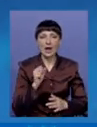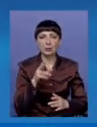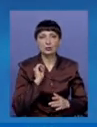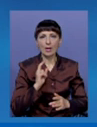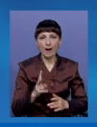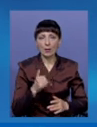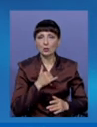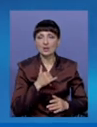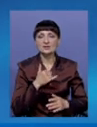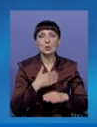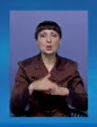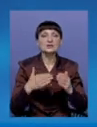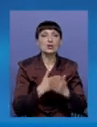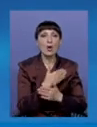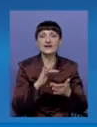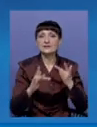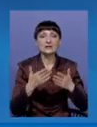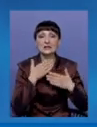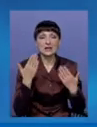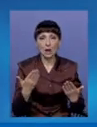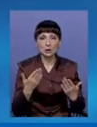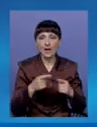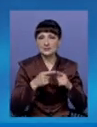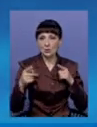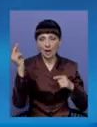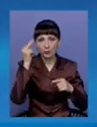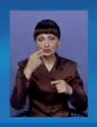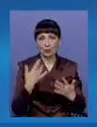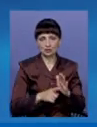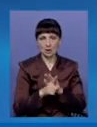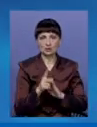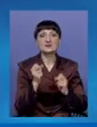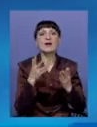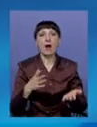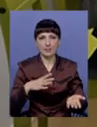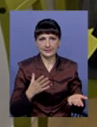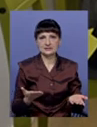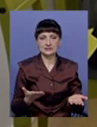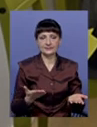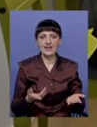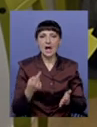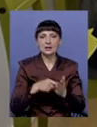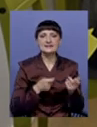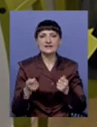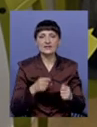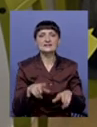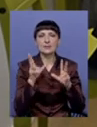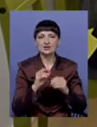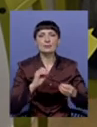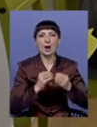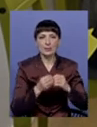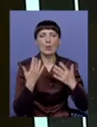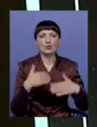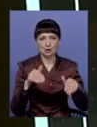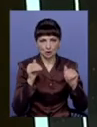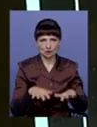но у нас в новых улицах не проведенный интернет а дистанционное обучение уже началось как быть городские власти заверили проблему уже